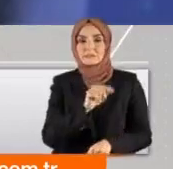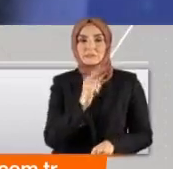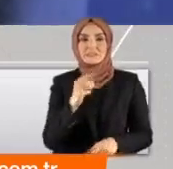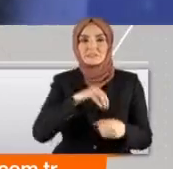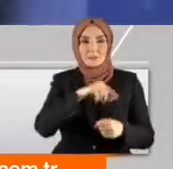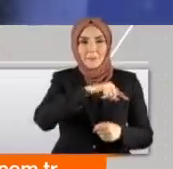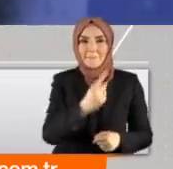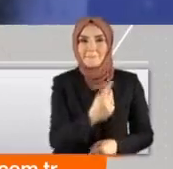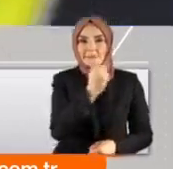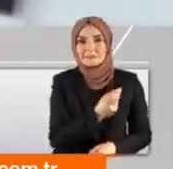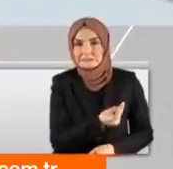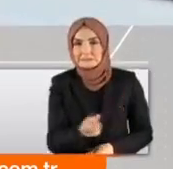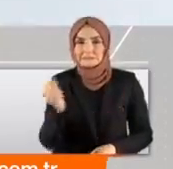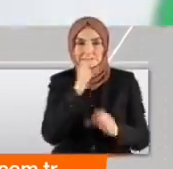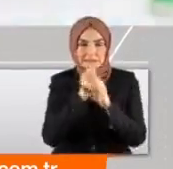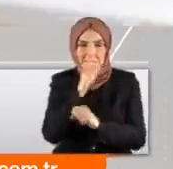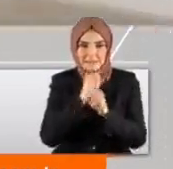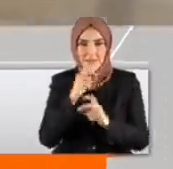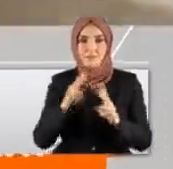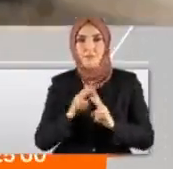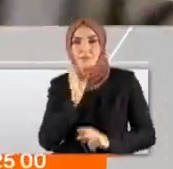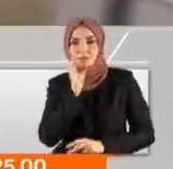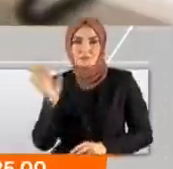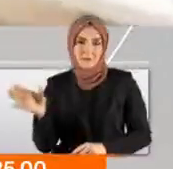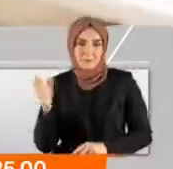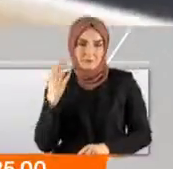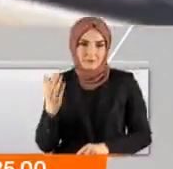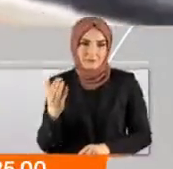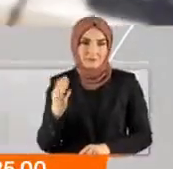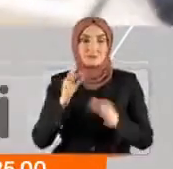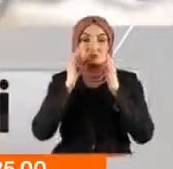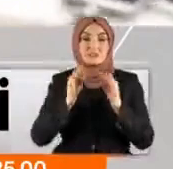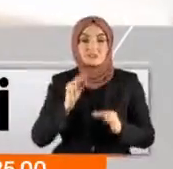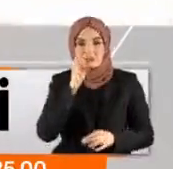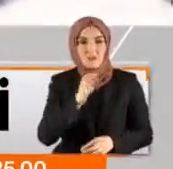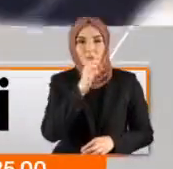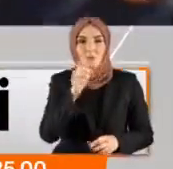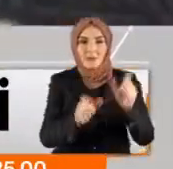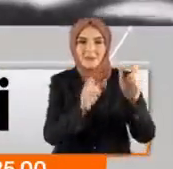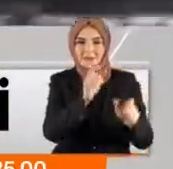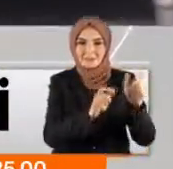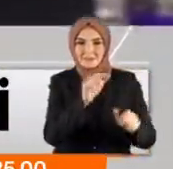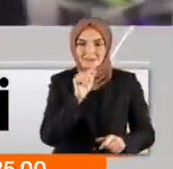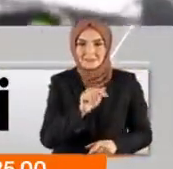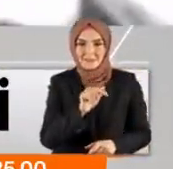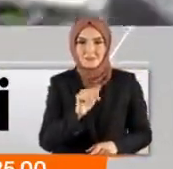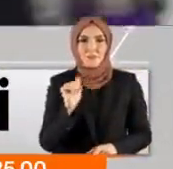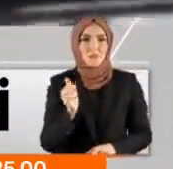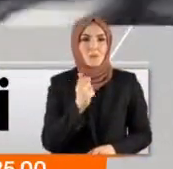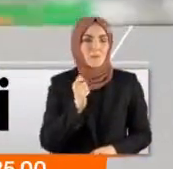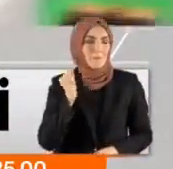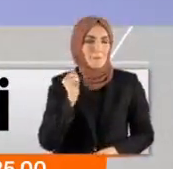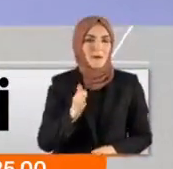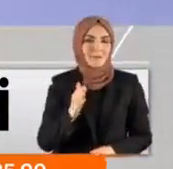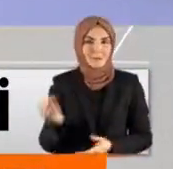da polise haber verdi. Çinli dolandırıcılar kaz gelecek yerden tavuğu esirgememişti. Öyle ki aylık yaklaşık 250